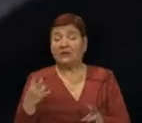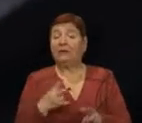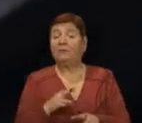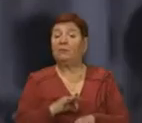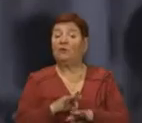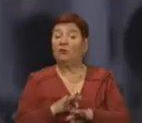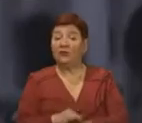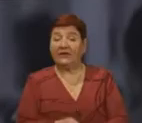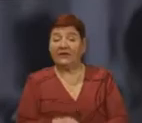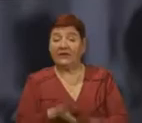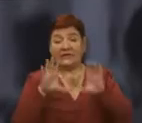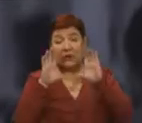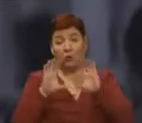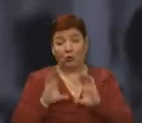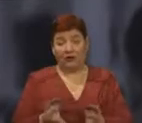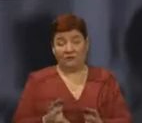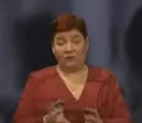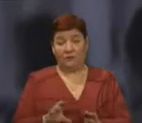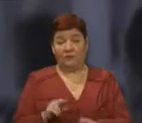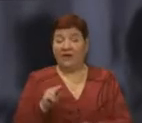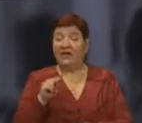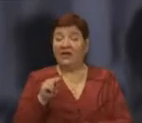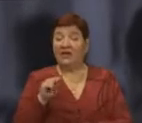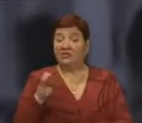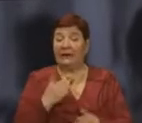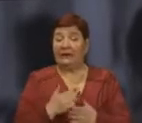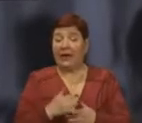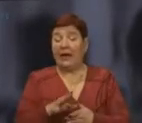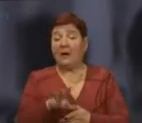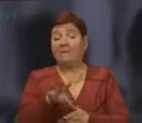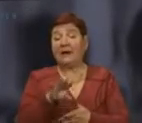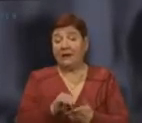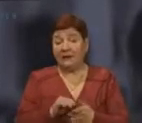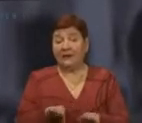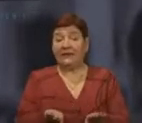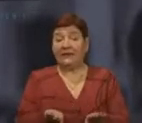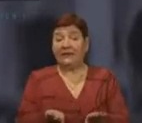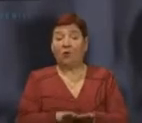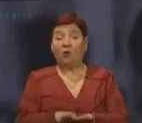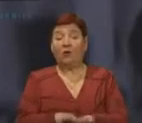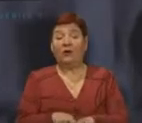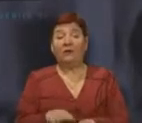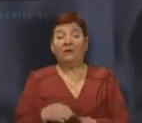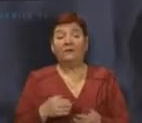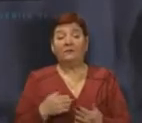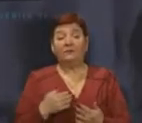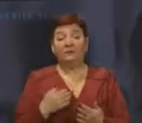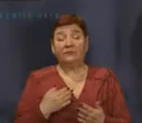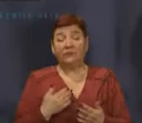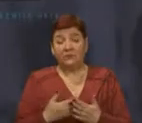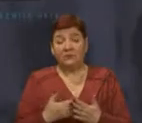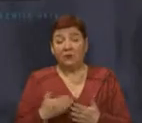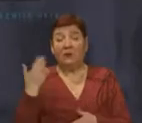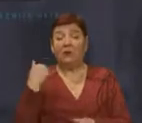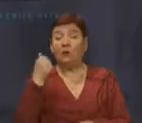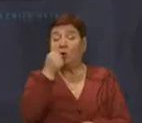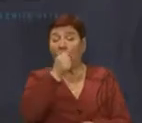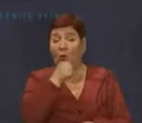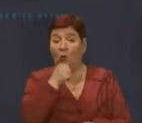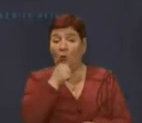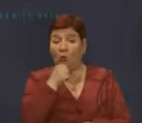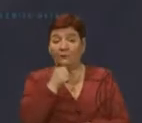проводити законодавчо. Чи є в нас приклади такого? Так, да, є приклади. Ось в минулому